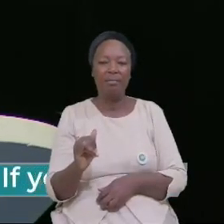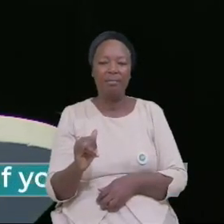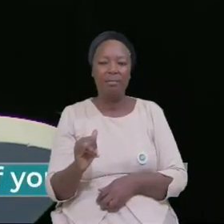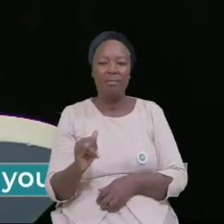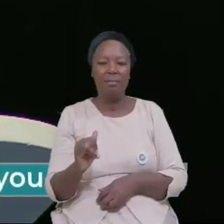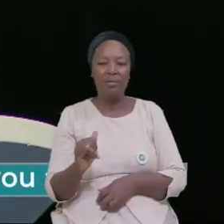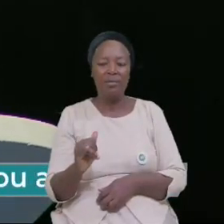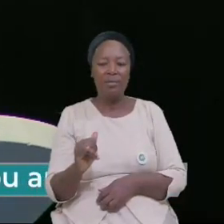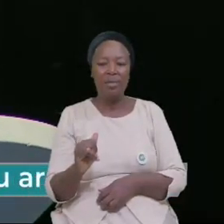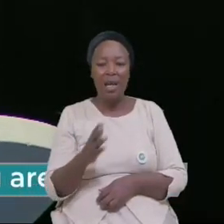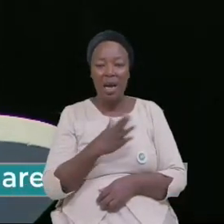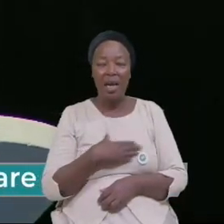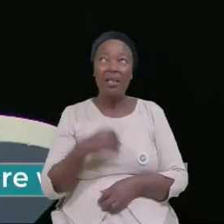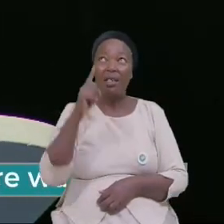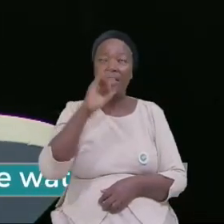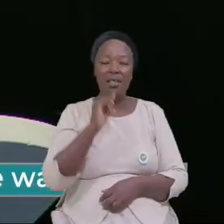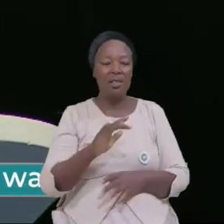et il est compatissant envers toi.